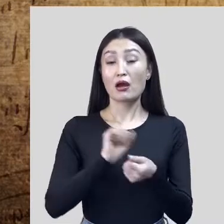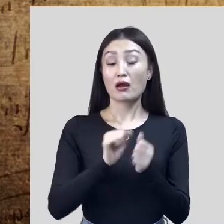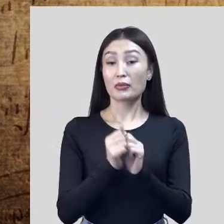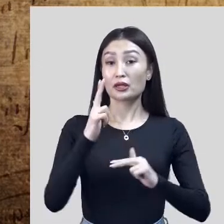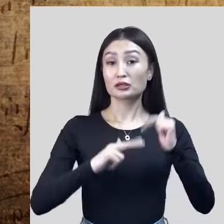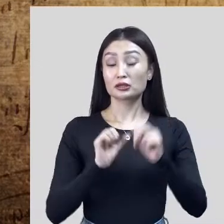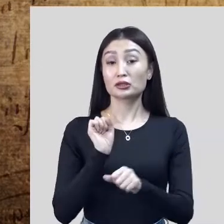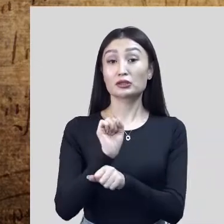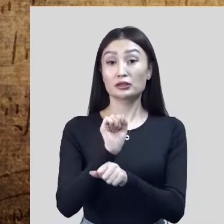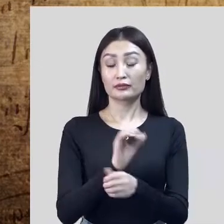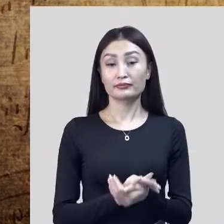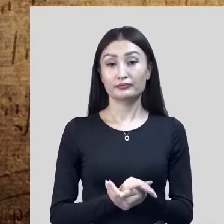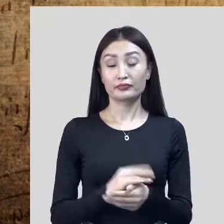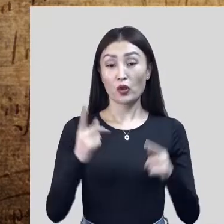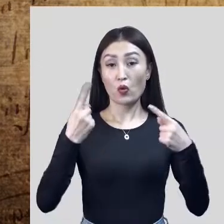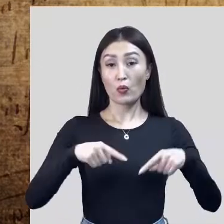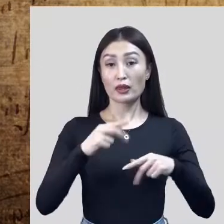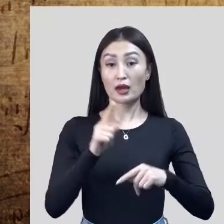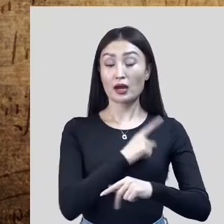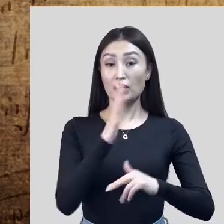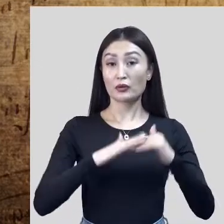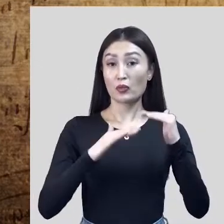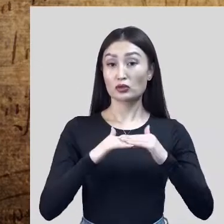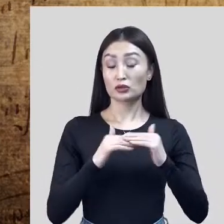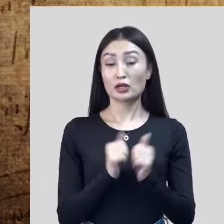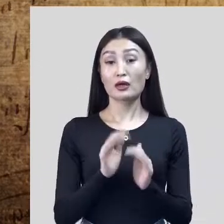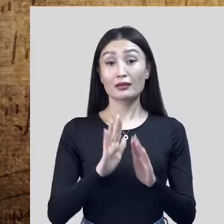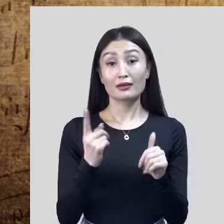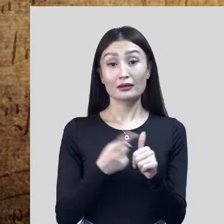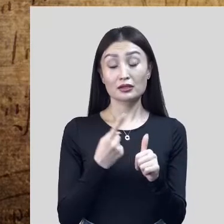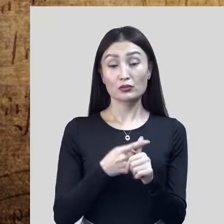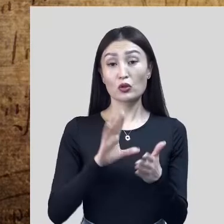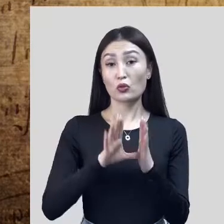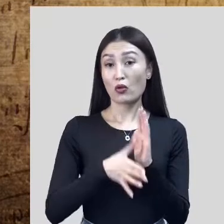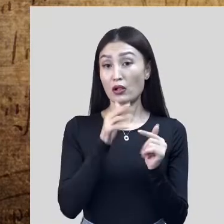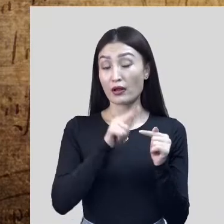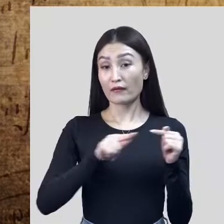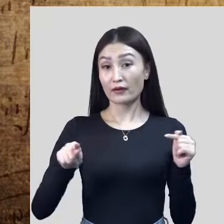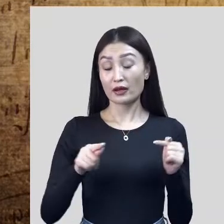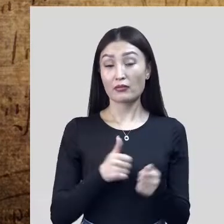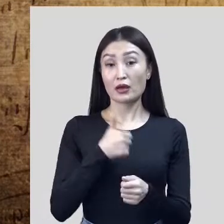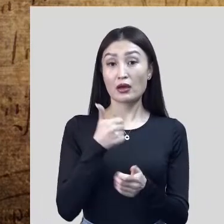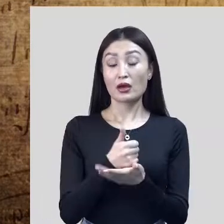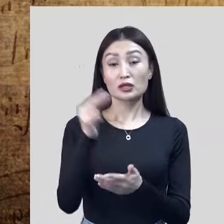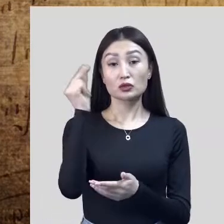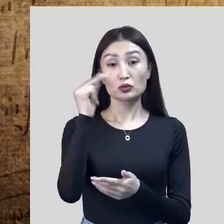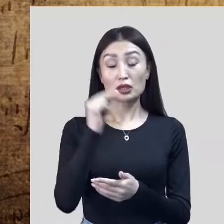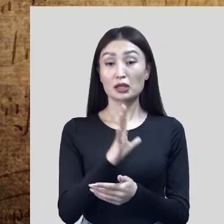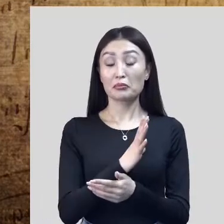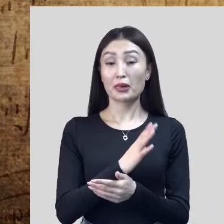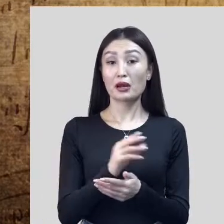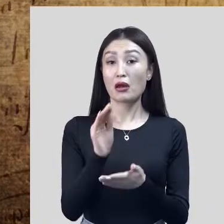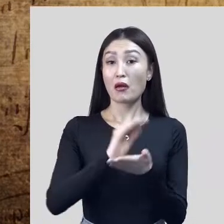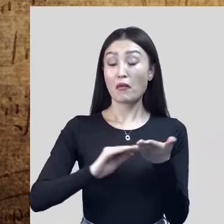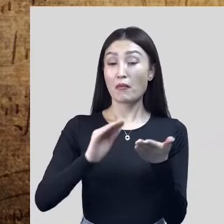строительство, пришли в упадок ремесла. Гомеровский период назван так, потому что в долгое время основным источником для его изучения были